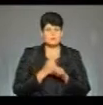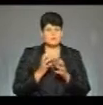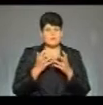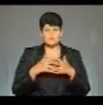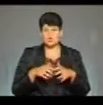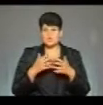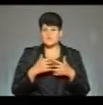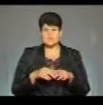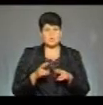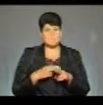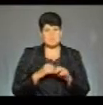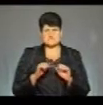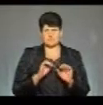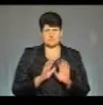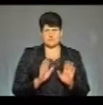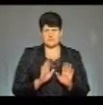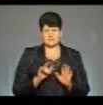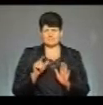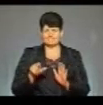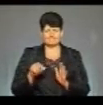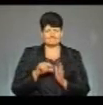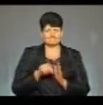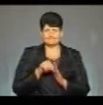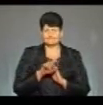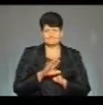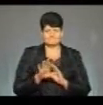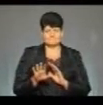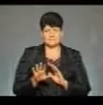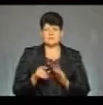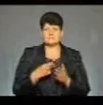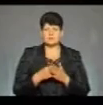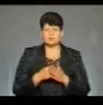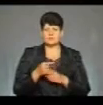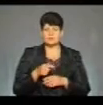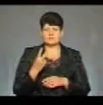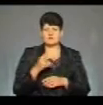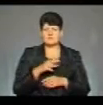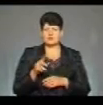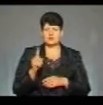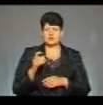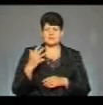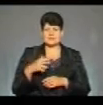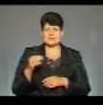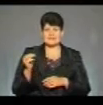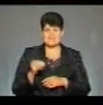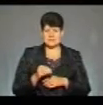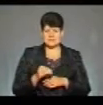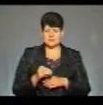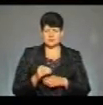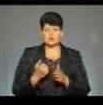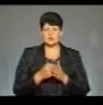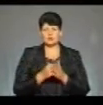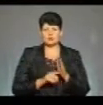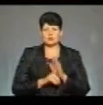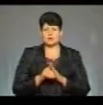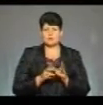режимі без операторів. Цей проект вартує 2 мільйони 150 тисяч. До початку